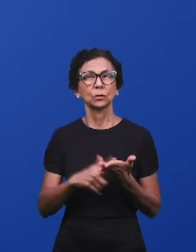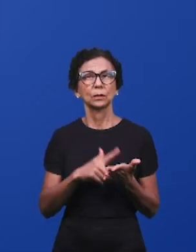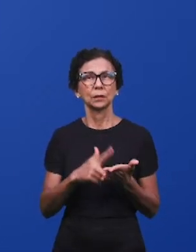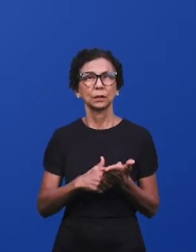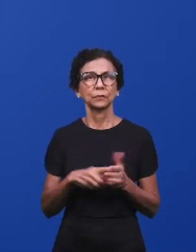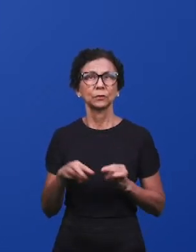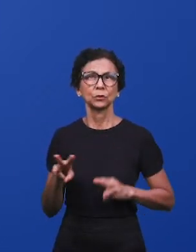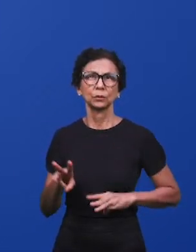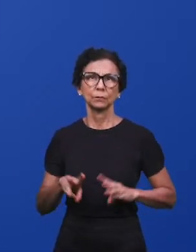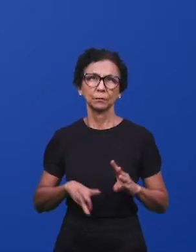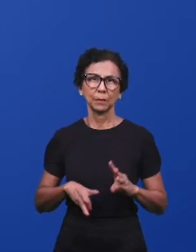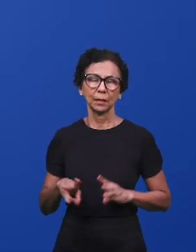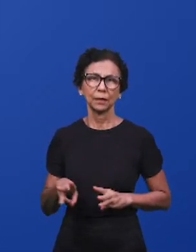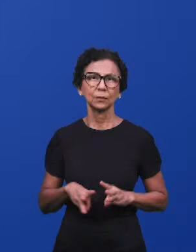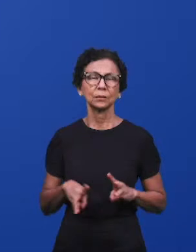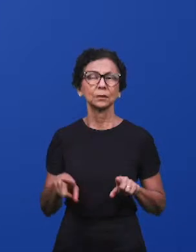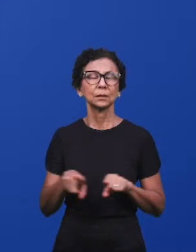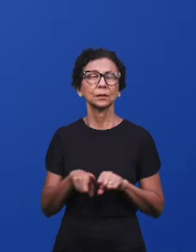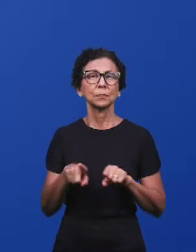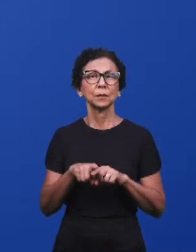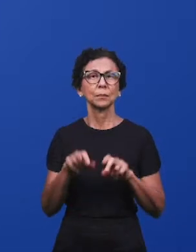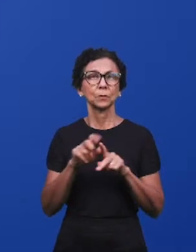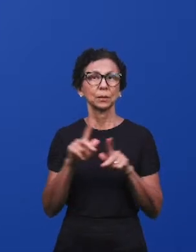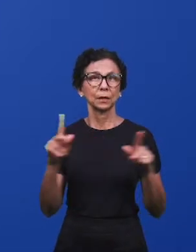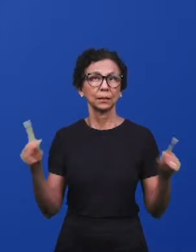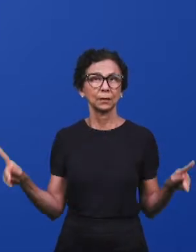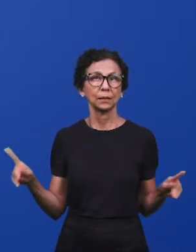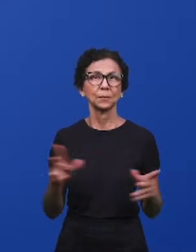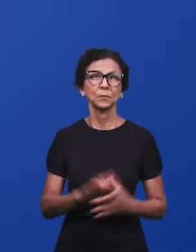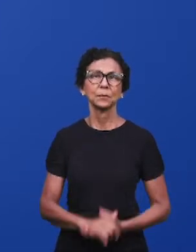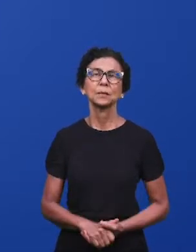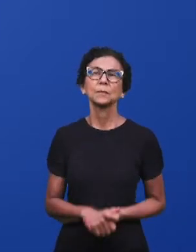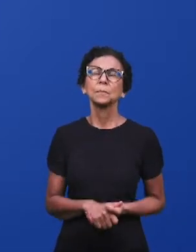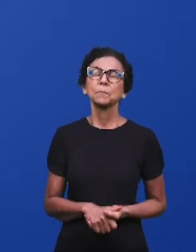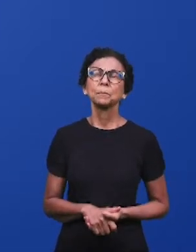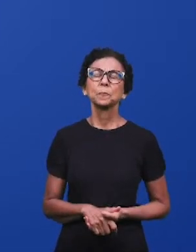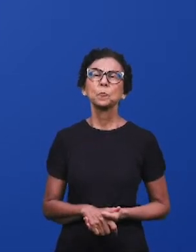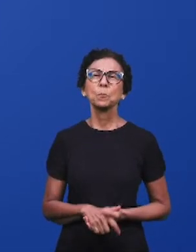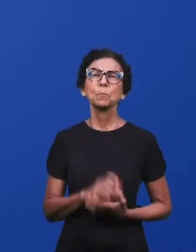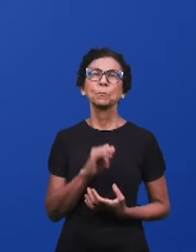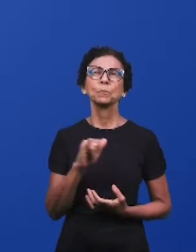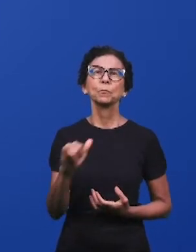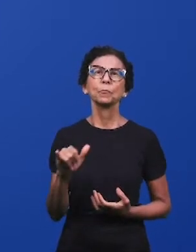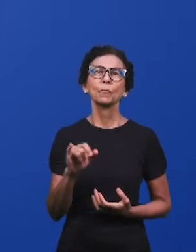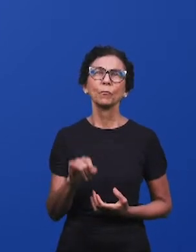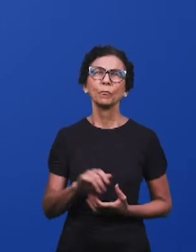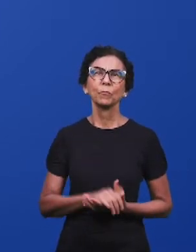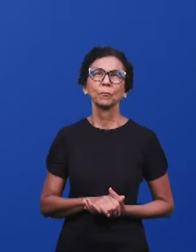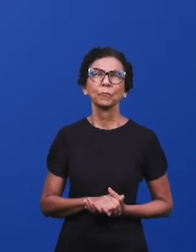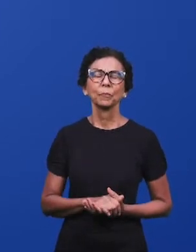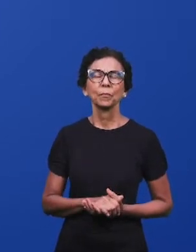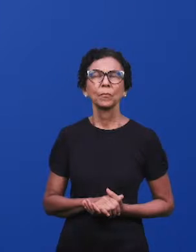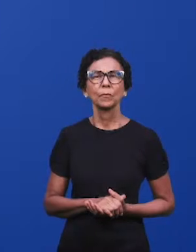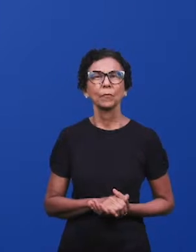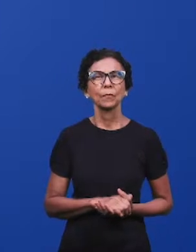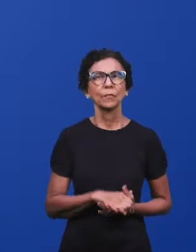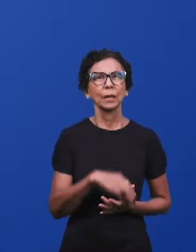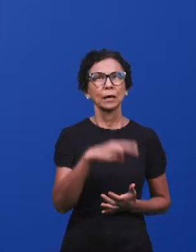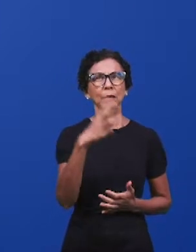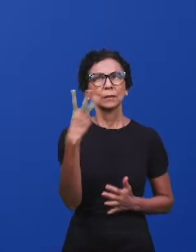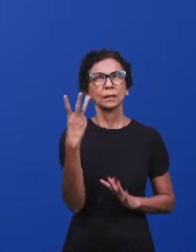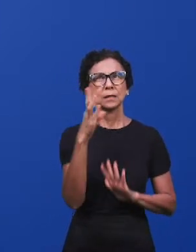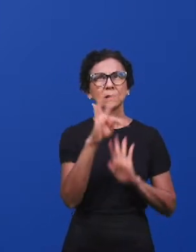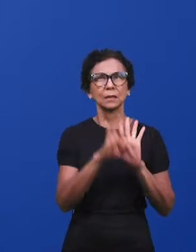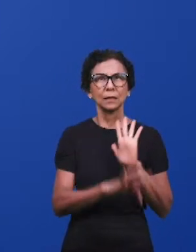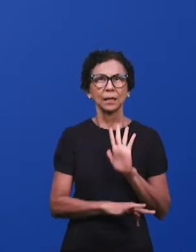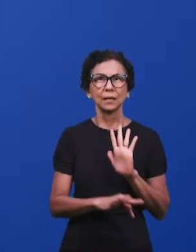13, 24 e 26, Apocalisse 6, 12 e 13, possiamo affermare così. Nei 3 testi possiamo